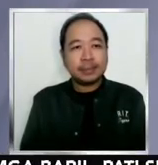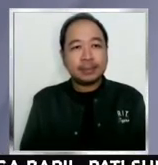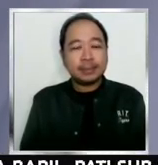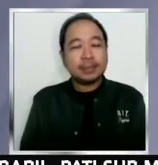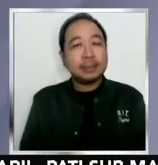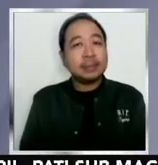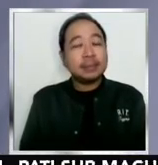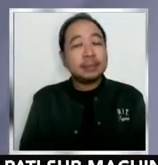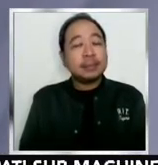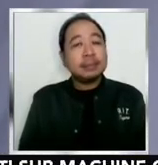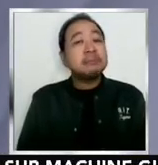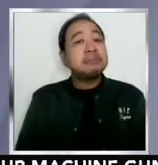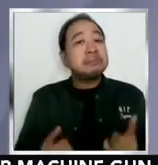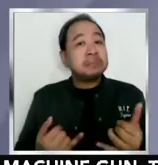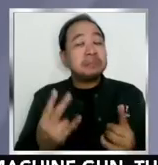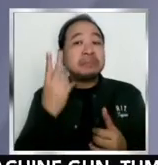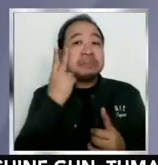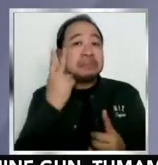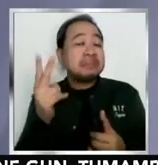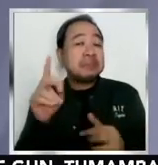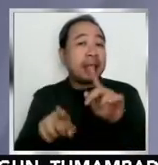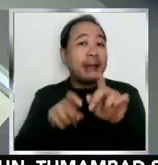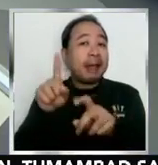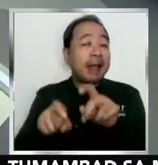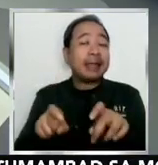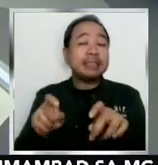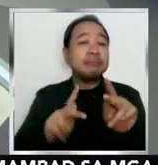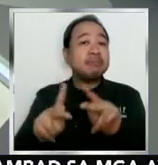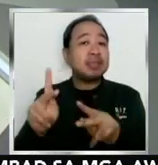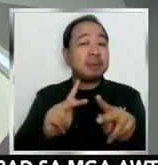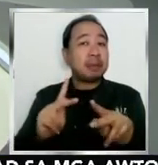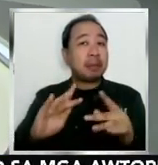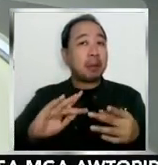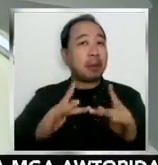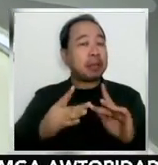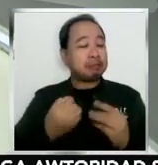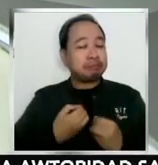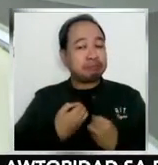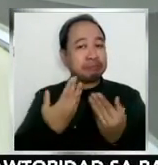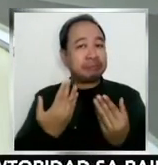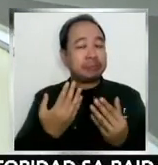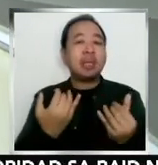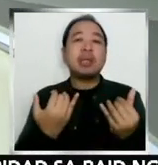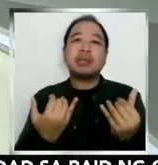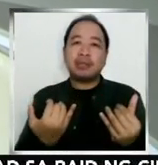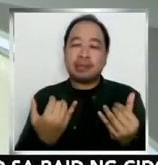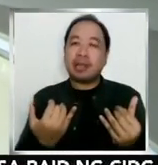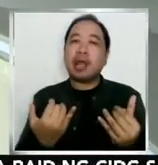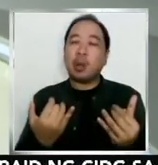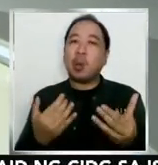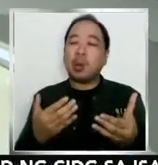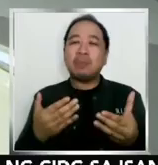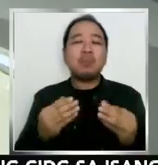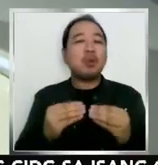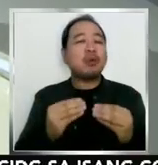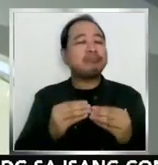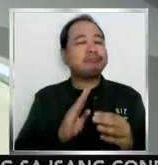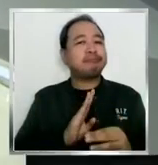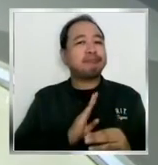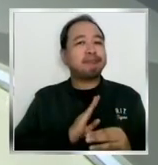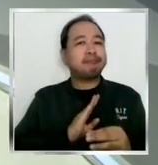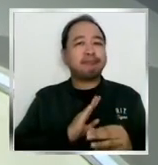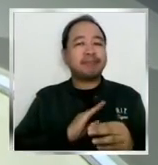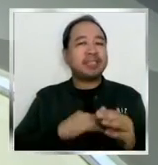Pakinggan naman natin ang boses ng ating mga kapuso online. Dahil mas maluwag na ang travel restrictions, maraming netizen